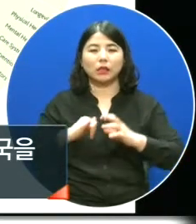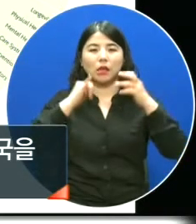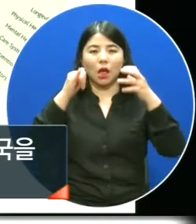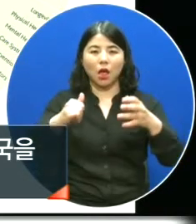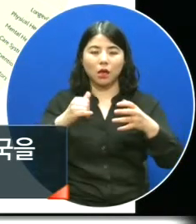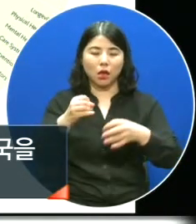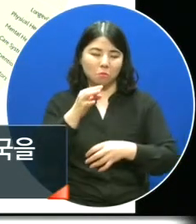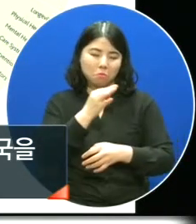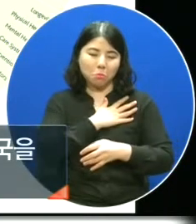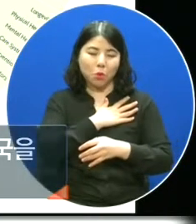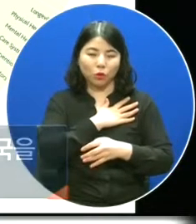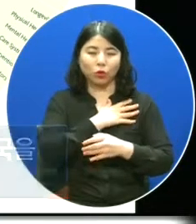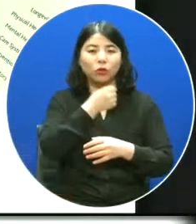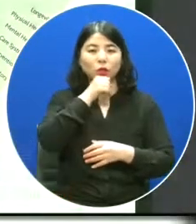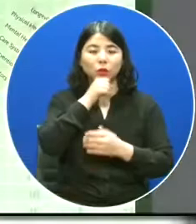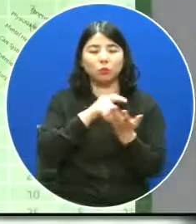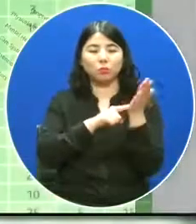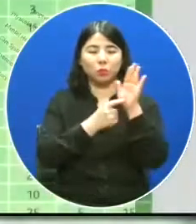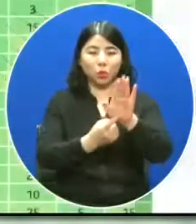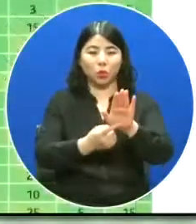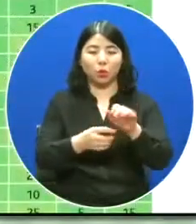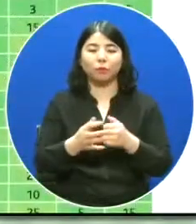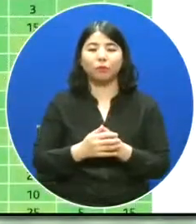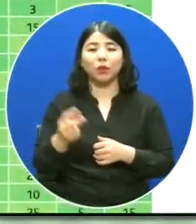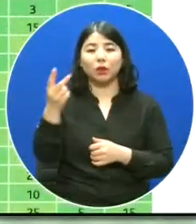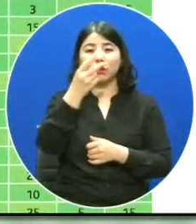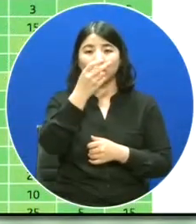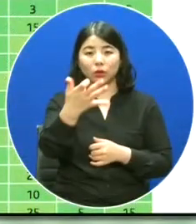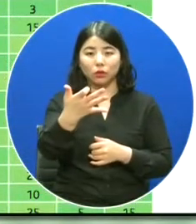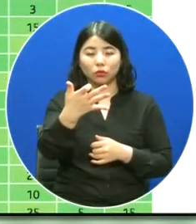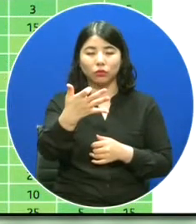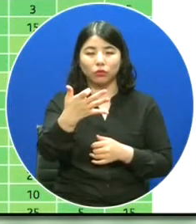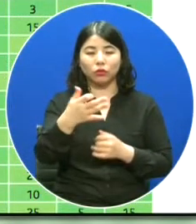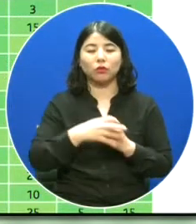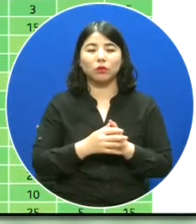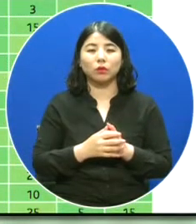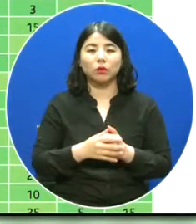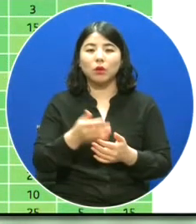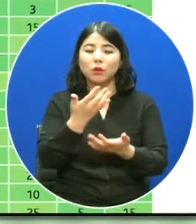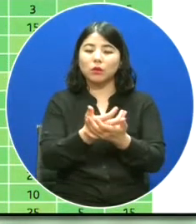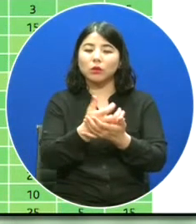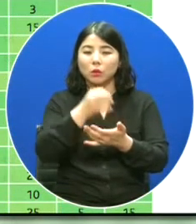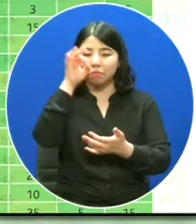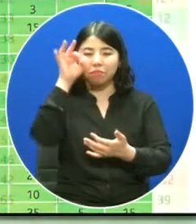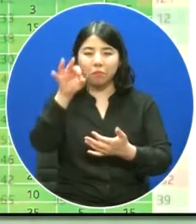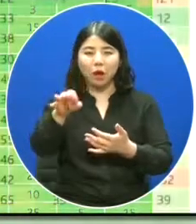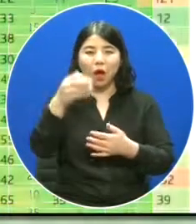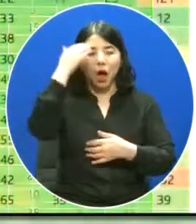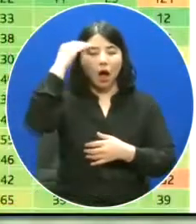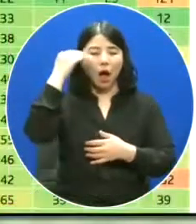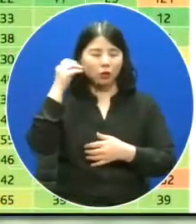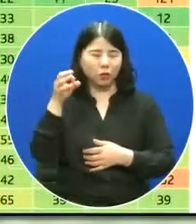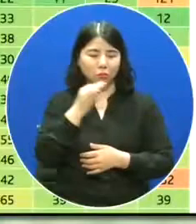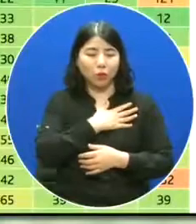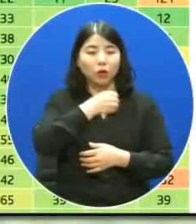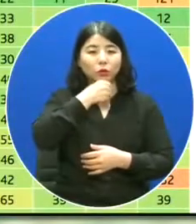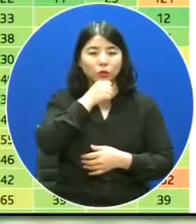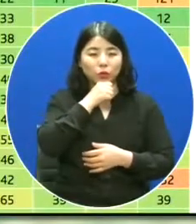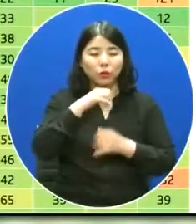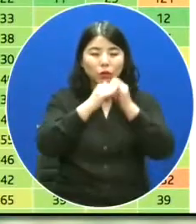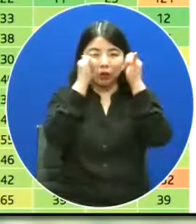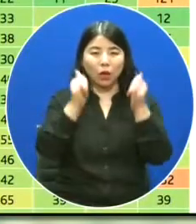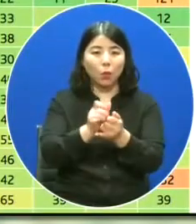세계 번영지수를 발표하고 있는데요. 2019년도 레가툼 보고에 의하면 한국의 번영지수